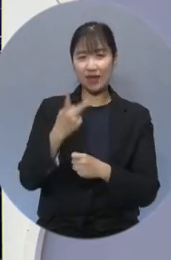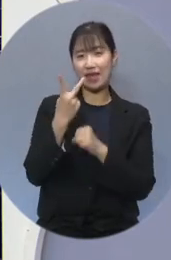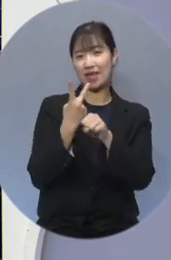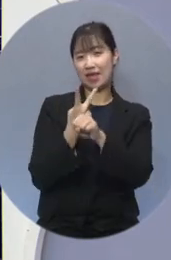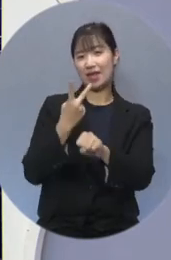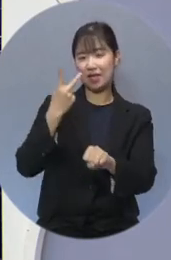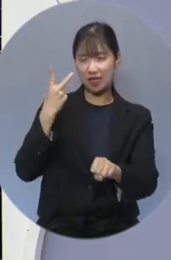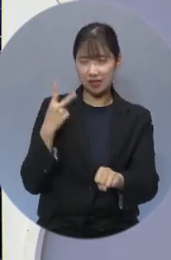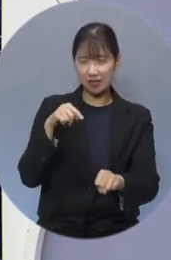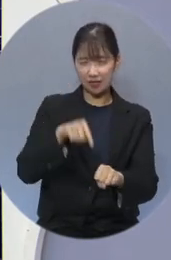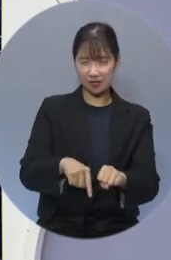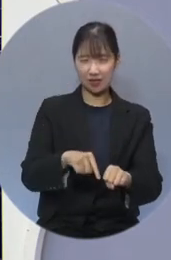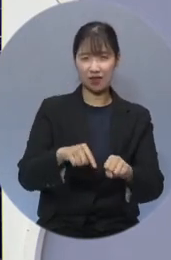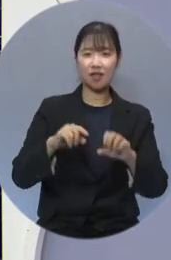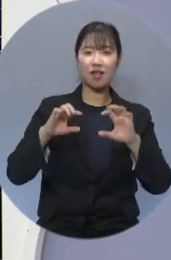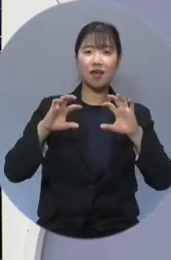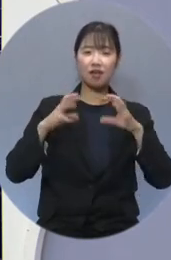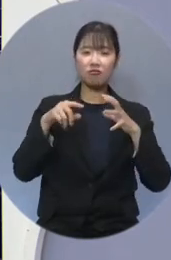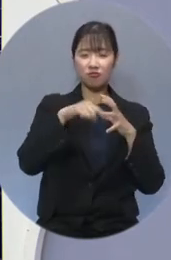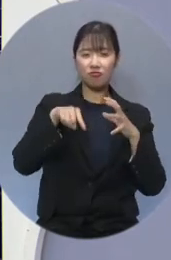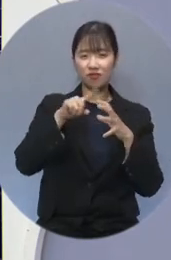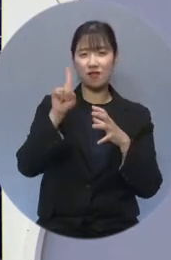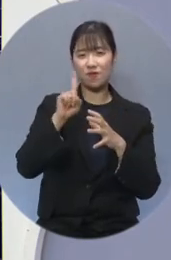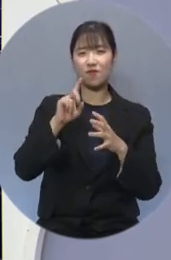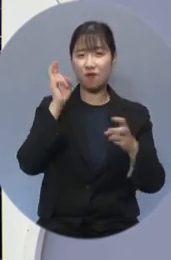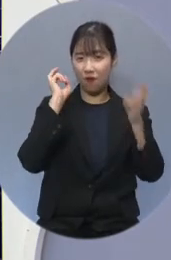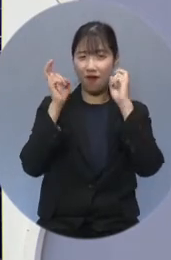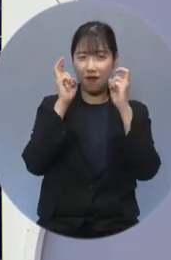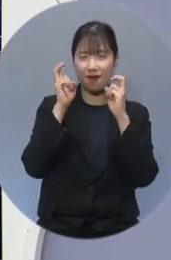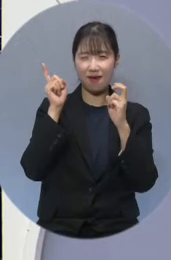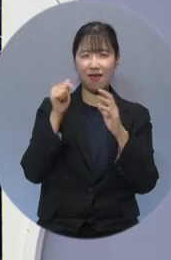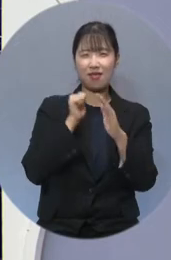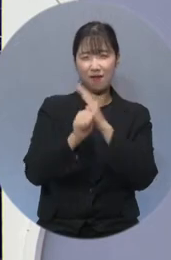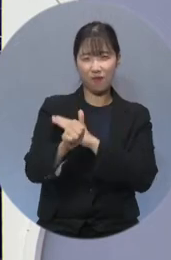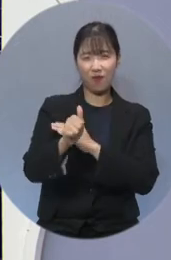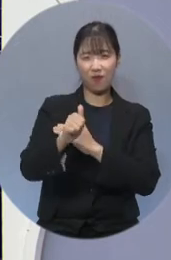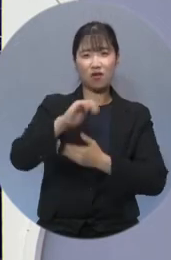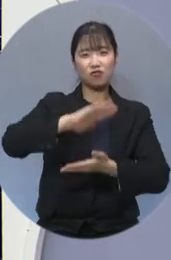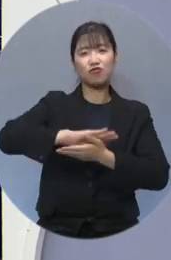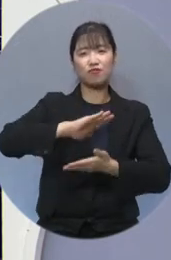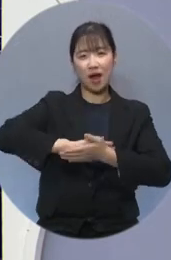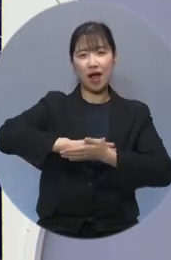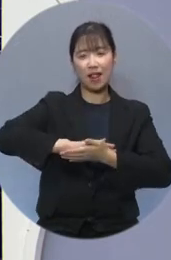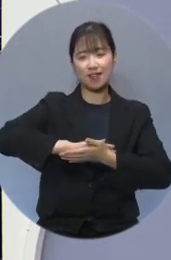저희 국내 모 그룹의 대표적인 우리 출판